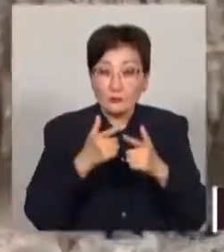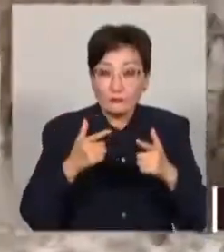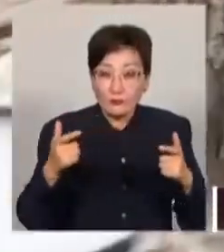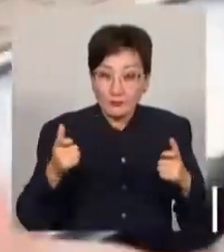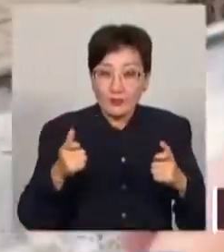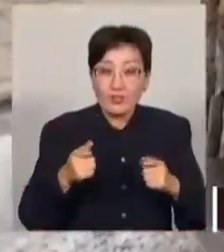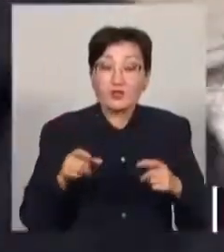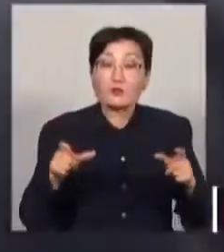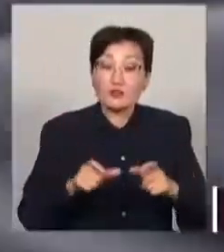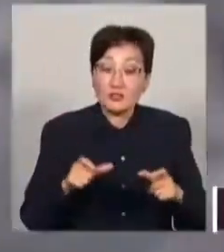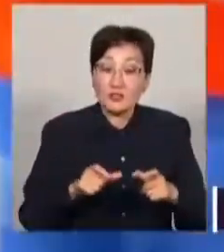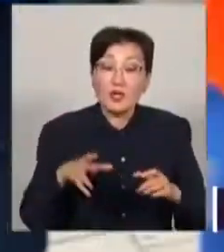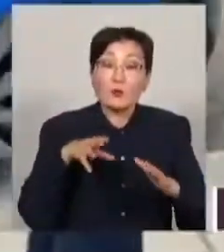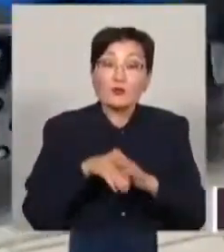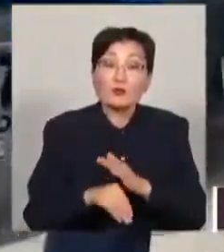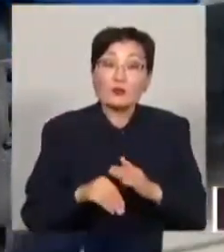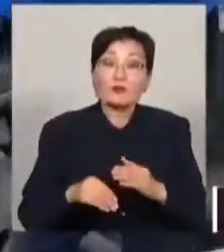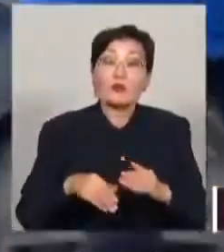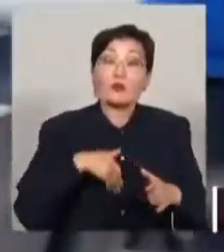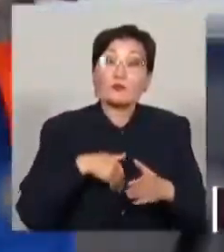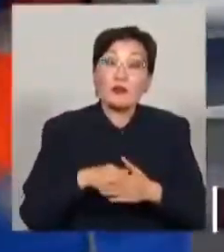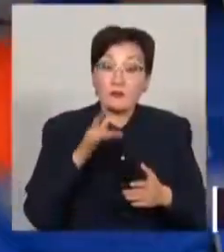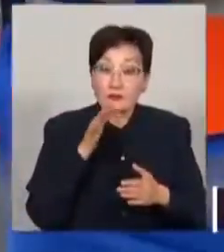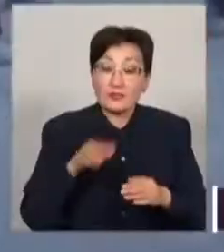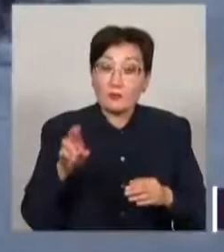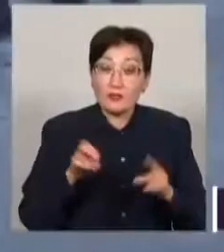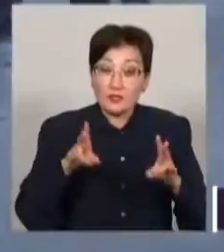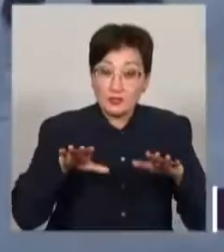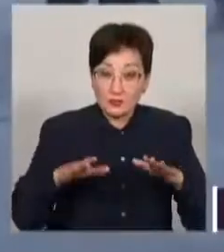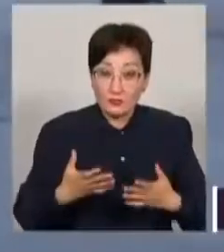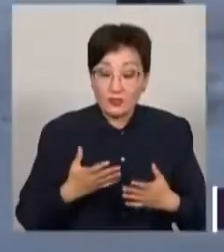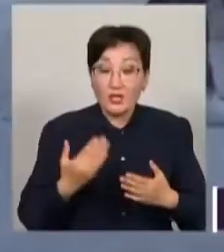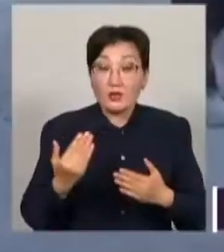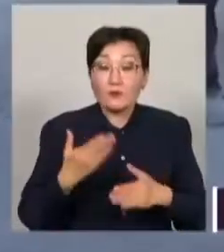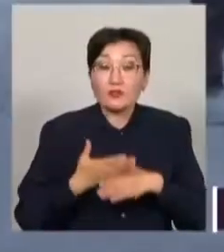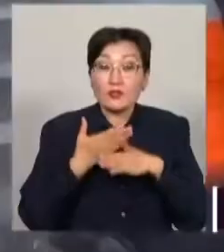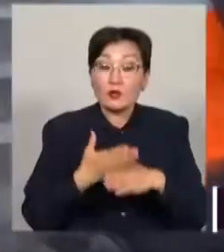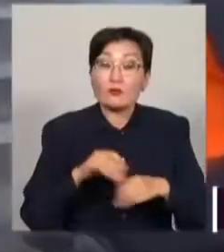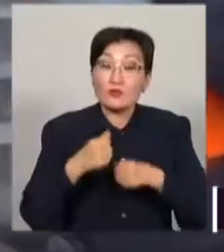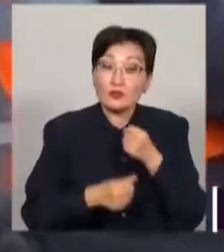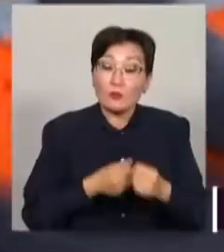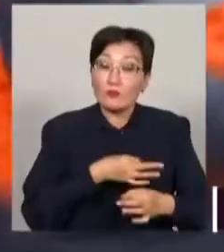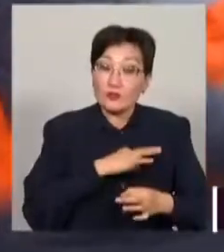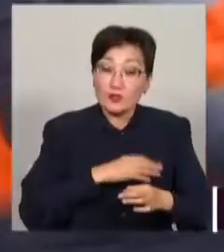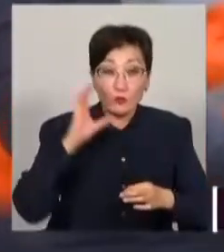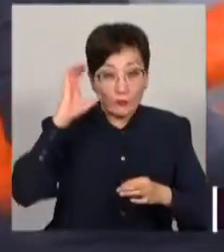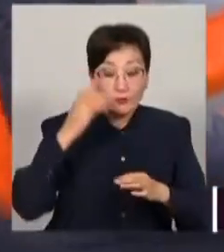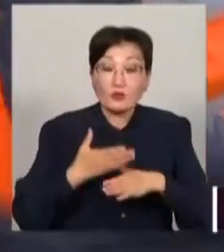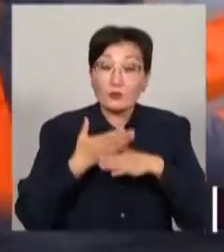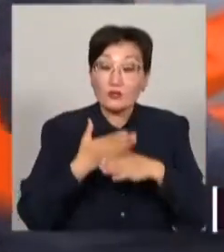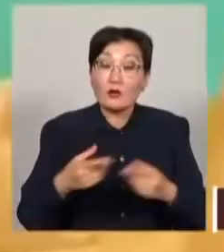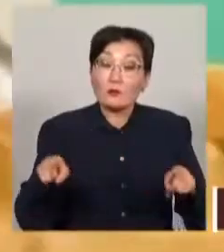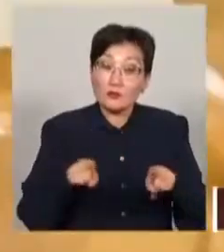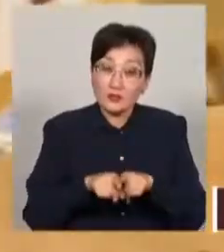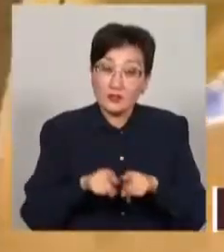пандемии. Немало людей присоединились в круги волонтера во время январских событий. Они оказывали материальную, юридическую, психологическую помощь, а